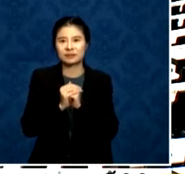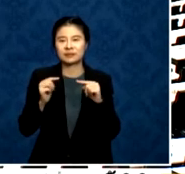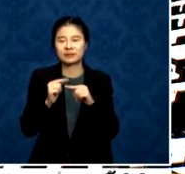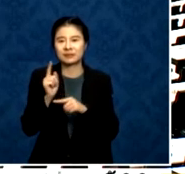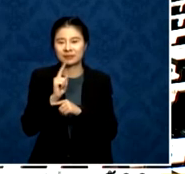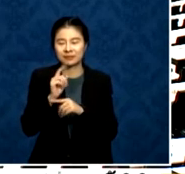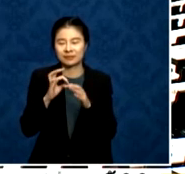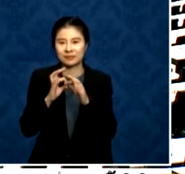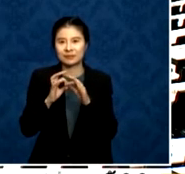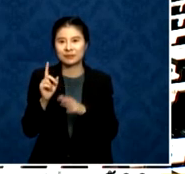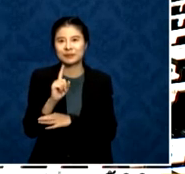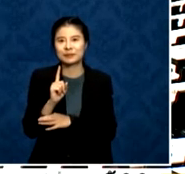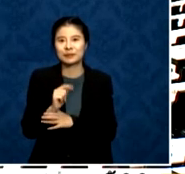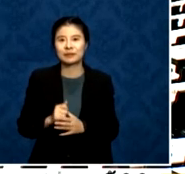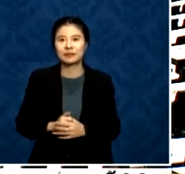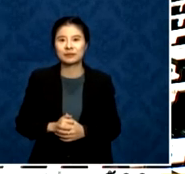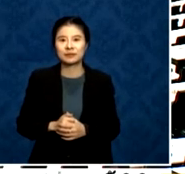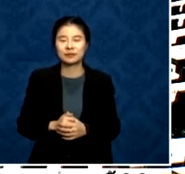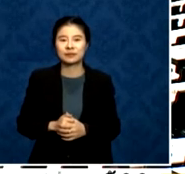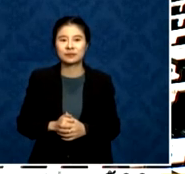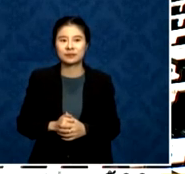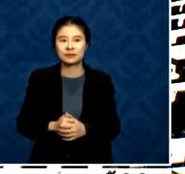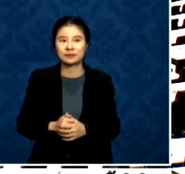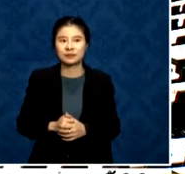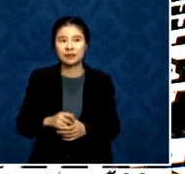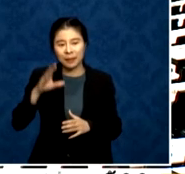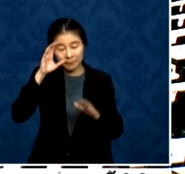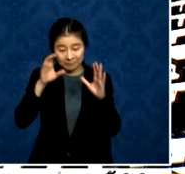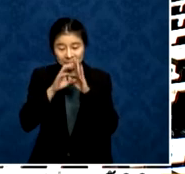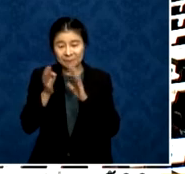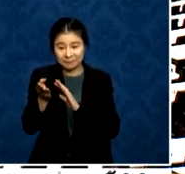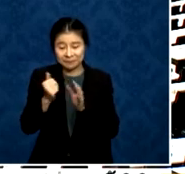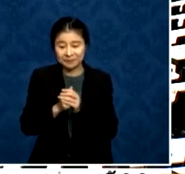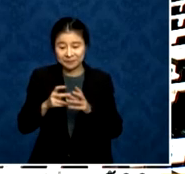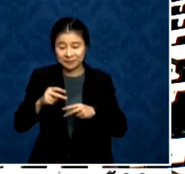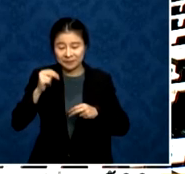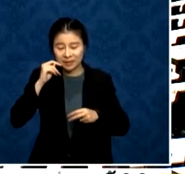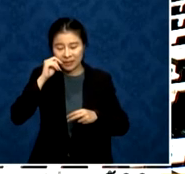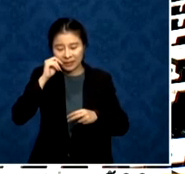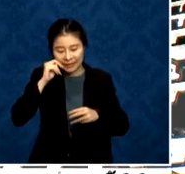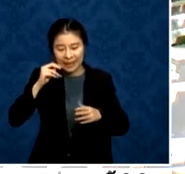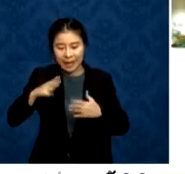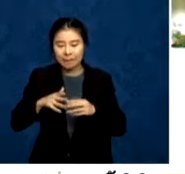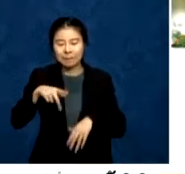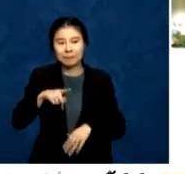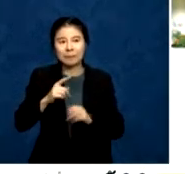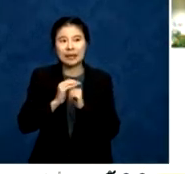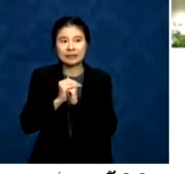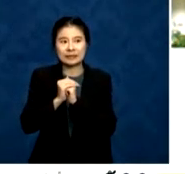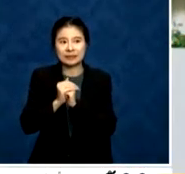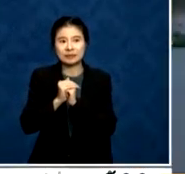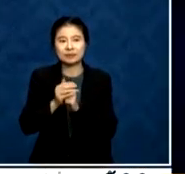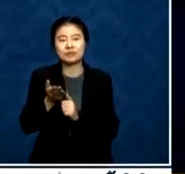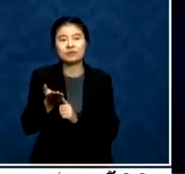linhaว basics.่างศติโราพที่เห็นนะครับแมน้ทจิบอรี แม่น้ำสายหลกที่ราเรียงวิ sounds soundsอบภพนะคร